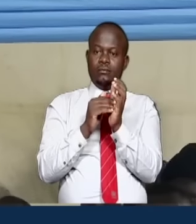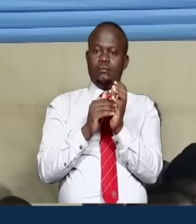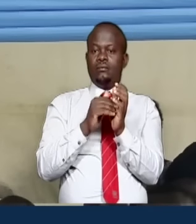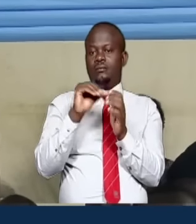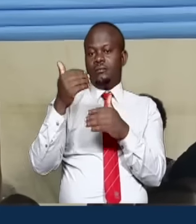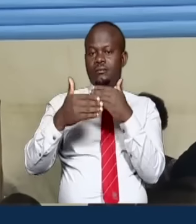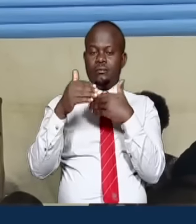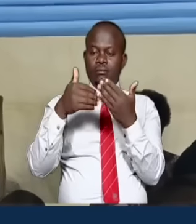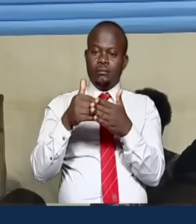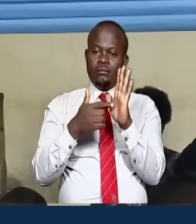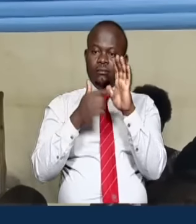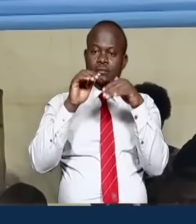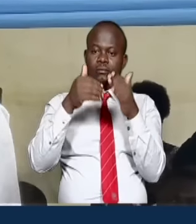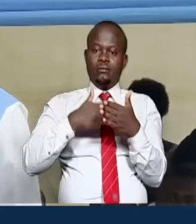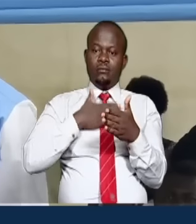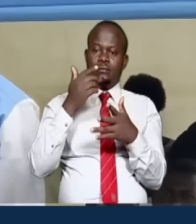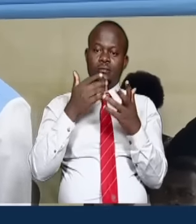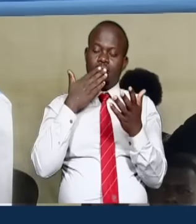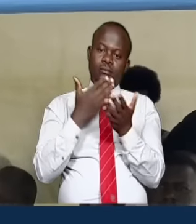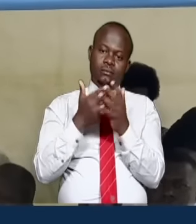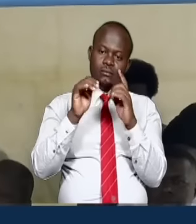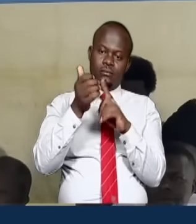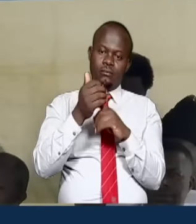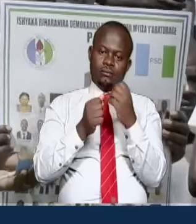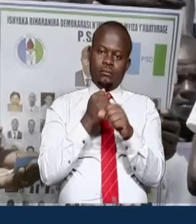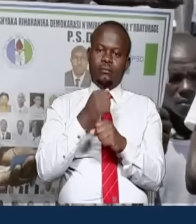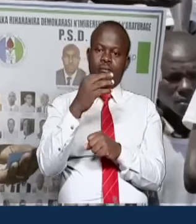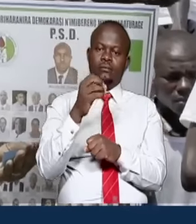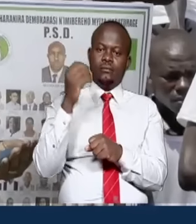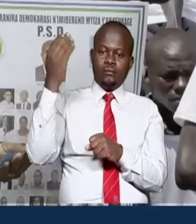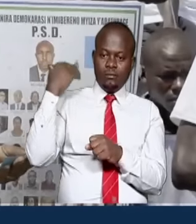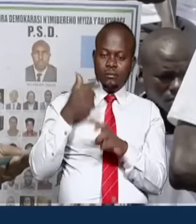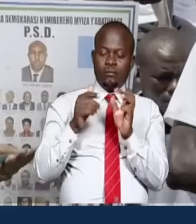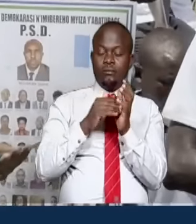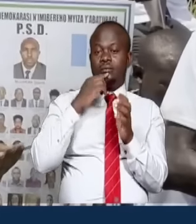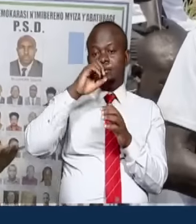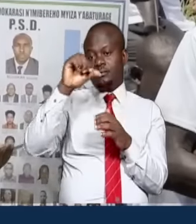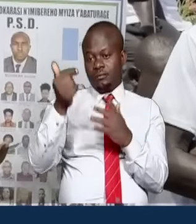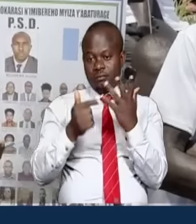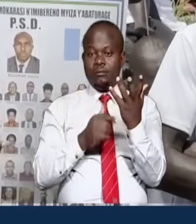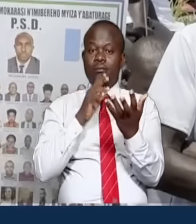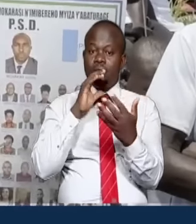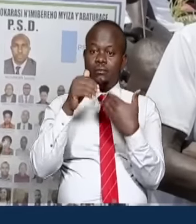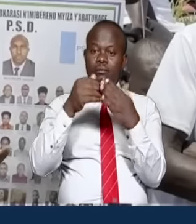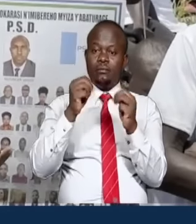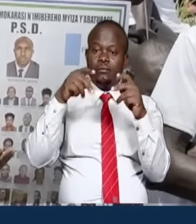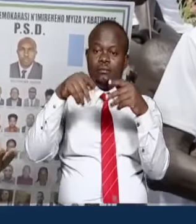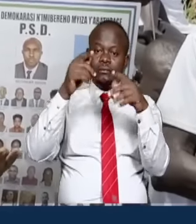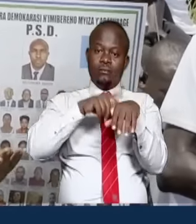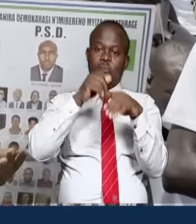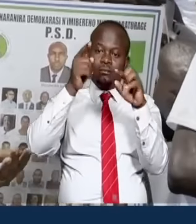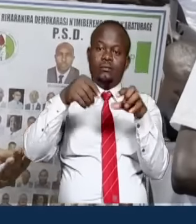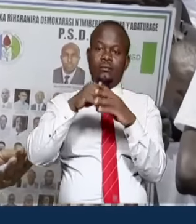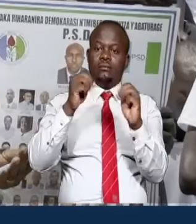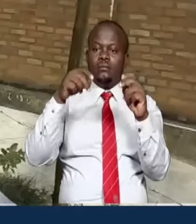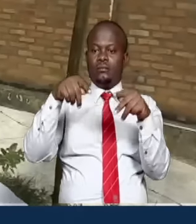imbibi bagaragaje ko bishimira ibyiza bimaze kugerwaho mu myaka 30 ishize, ndetse hakaba hari n'ibindi biteze kuri aba depite igihe bazaba bageze mu nteko ishinga